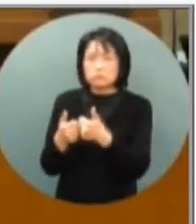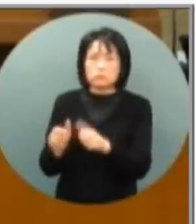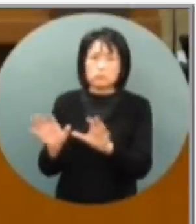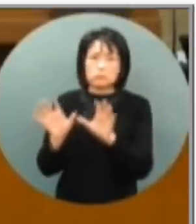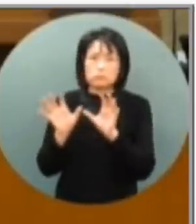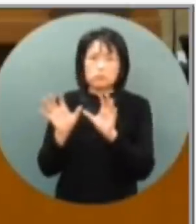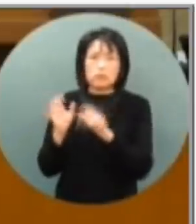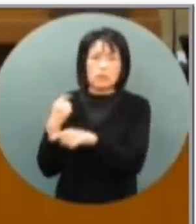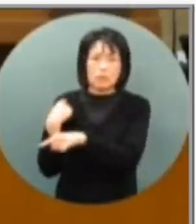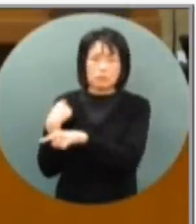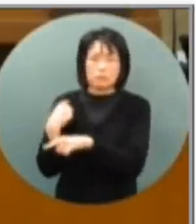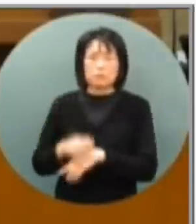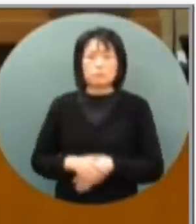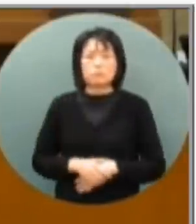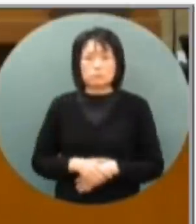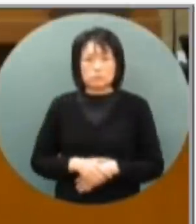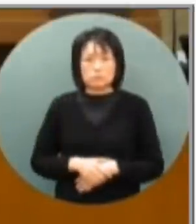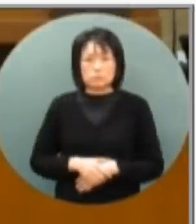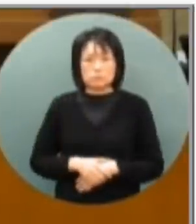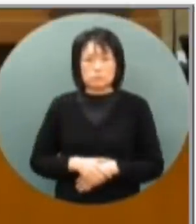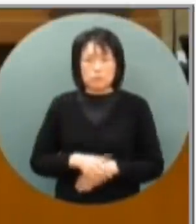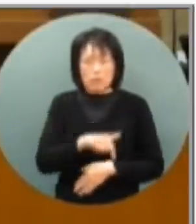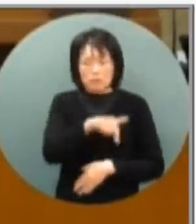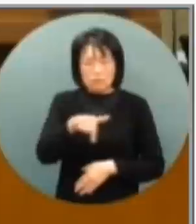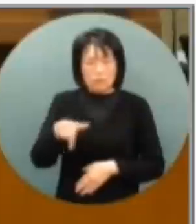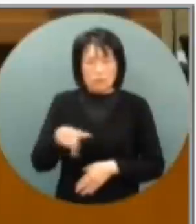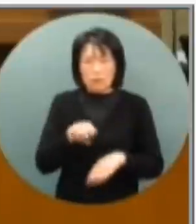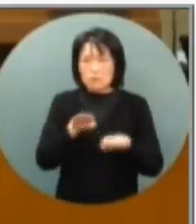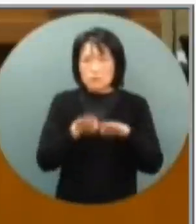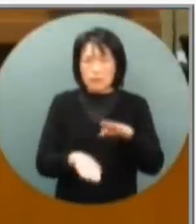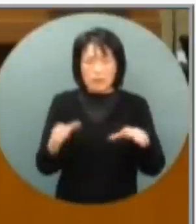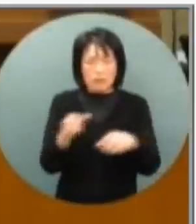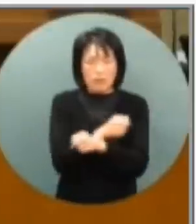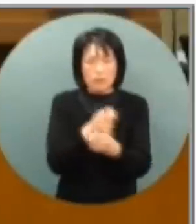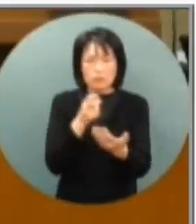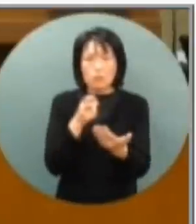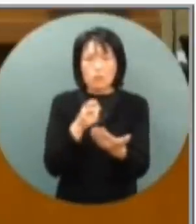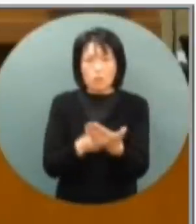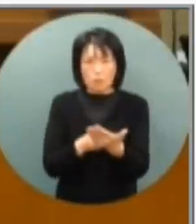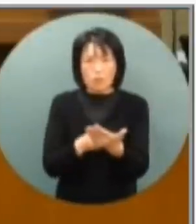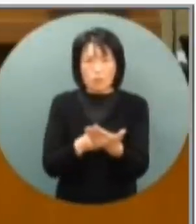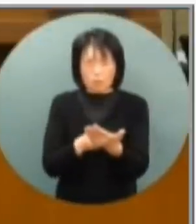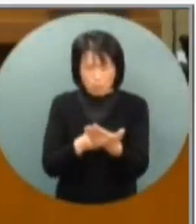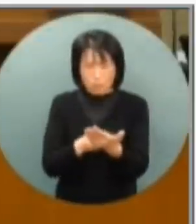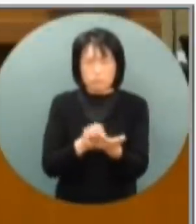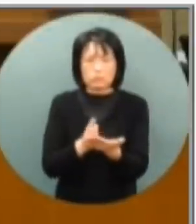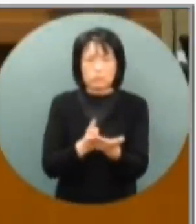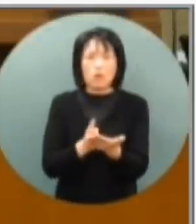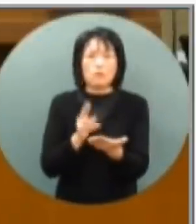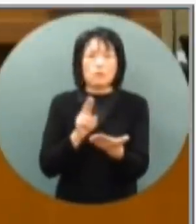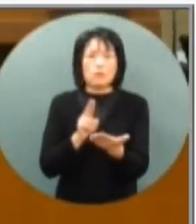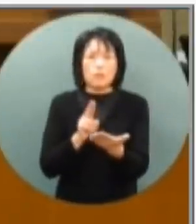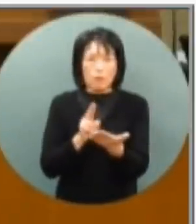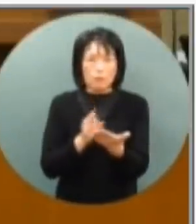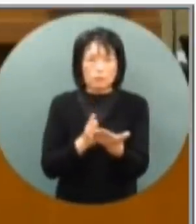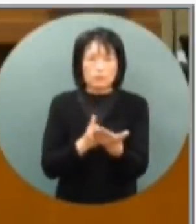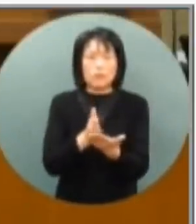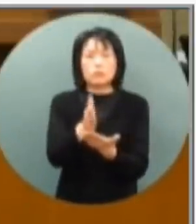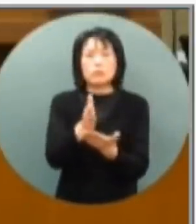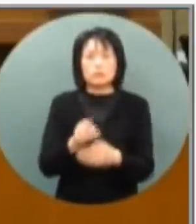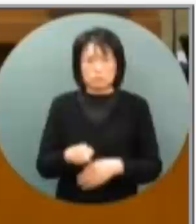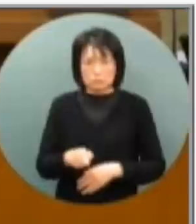ところでありますし、ブラック差別解消法も制定をされたり、ということにもなってきていますが、